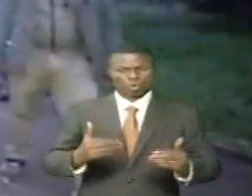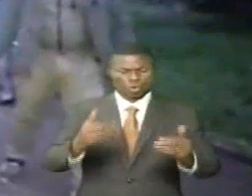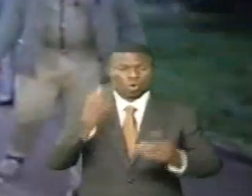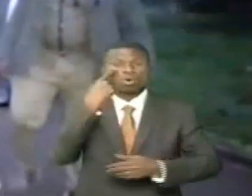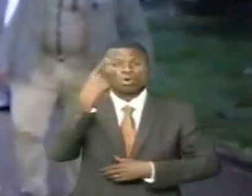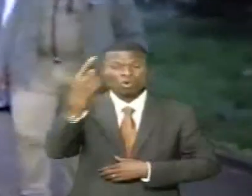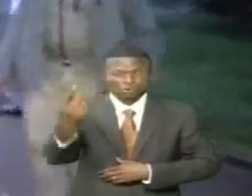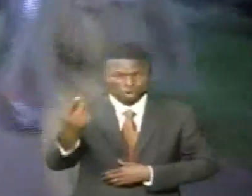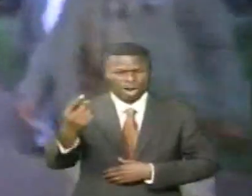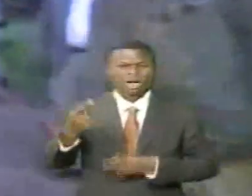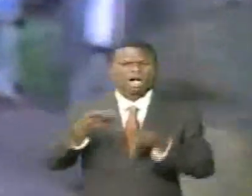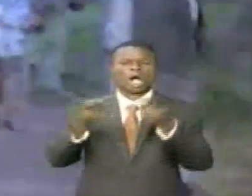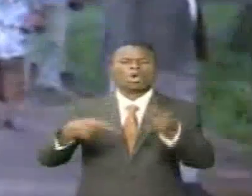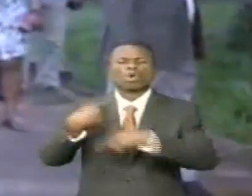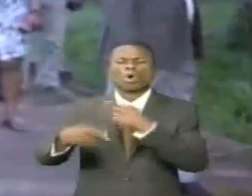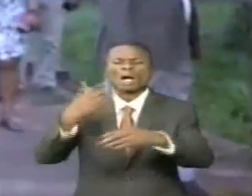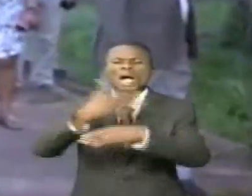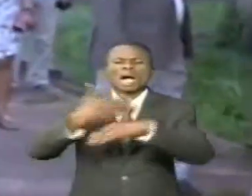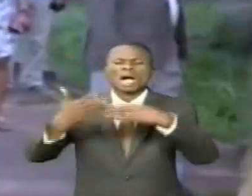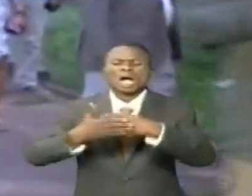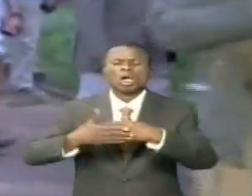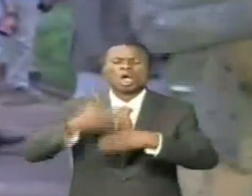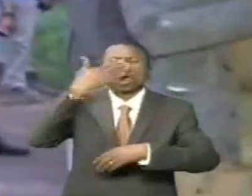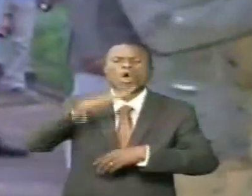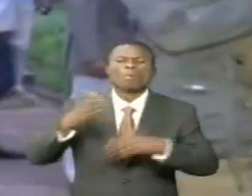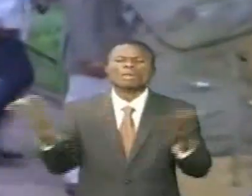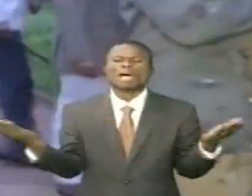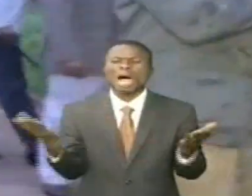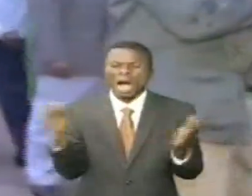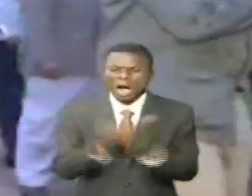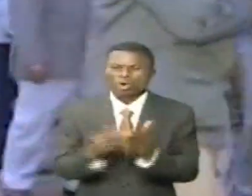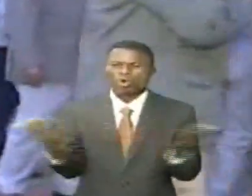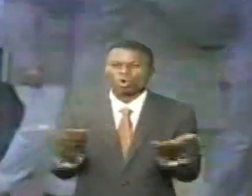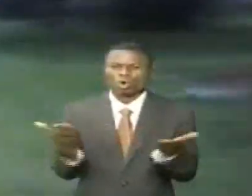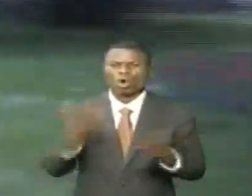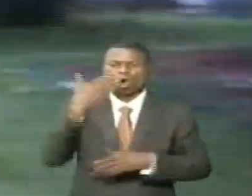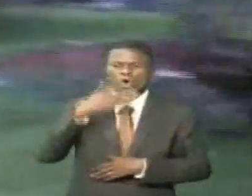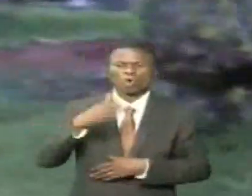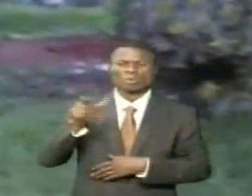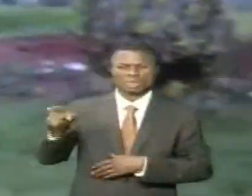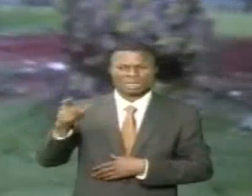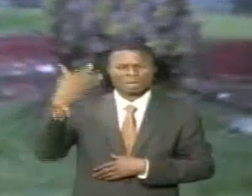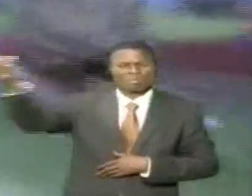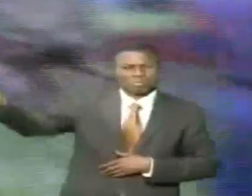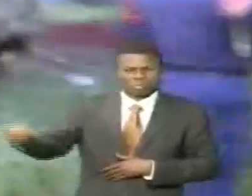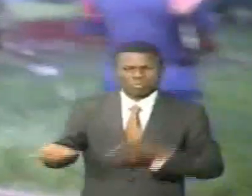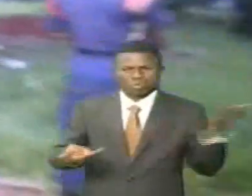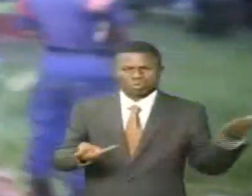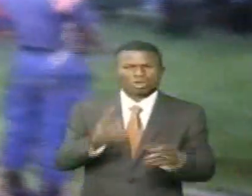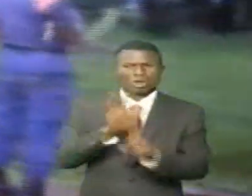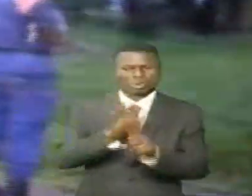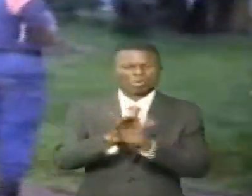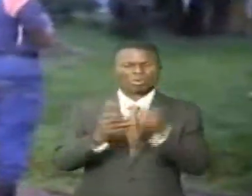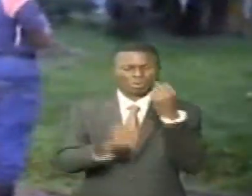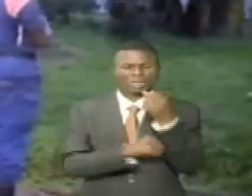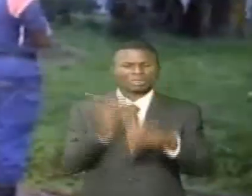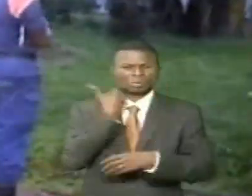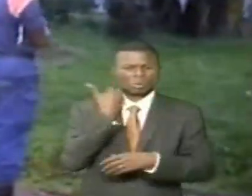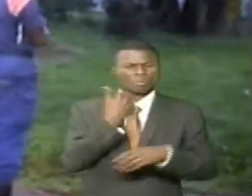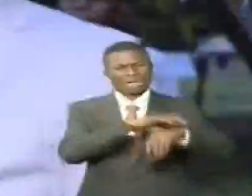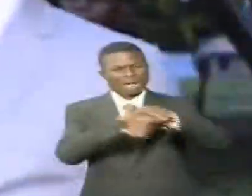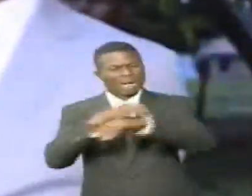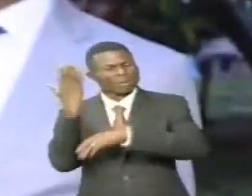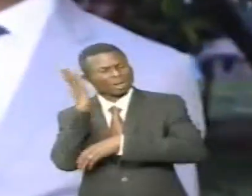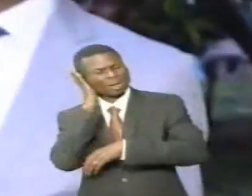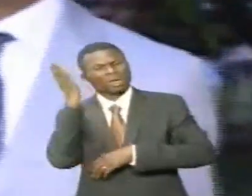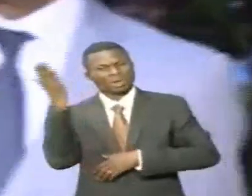où ils comptent construire un autre pavillon de l'hôpital général de référence pour accueillir les éventuels cas de COVID-19